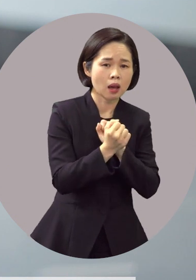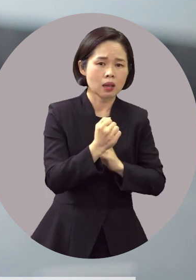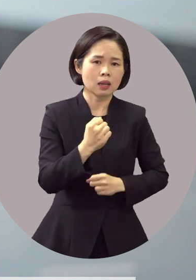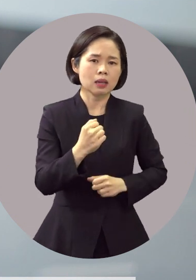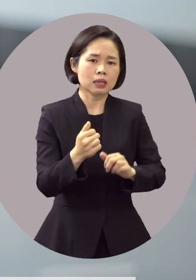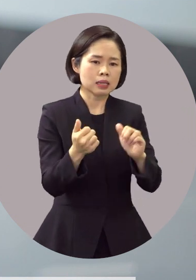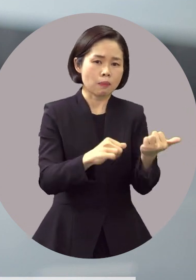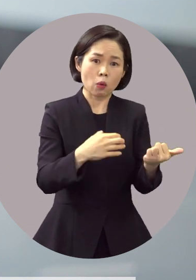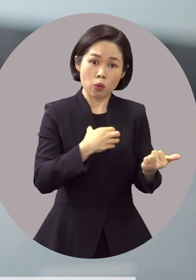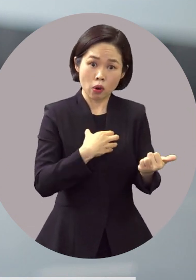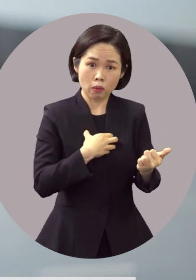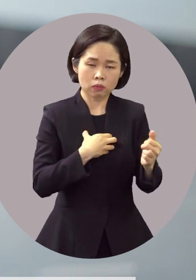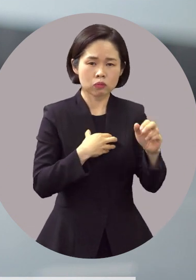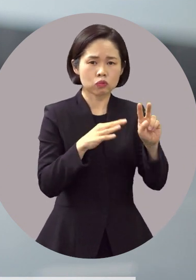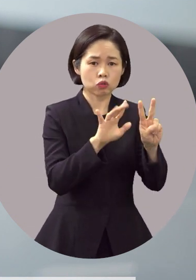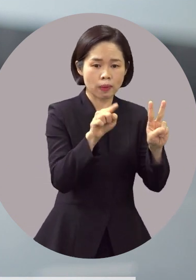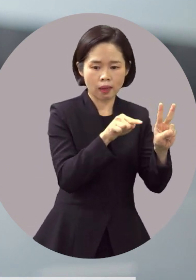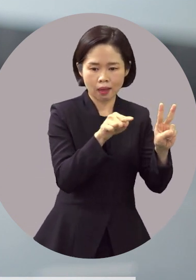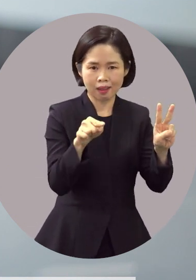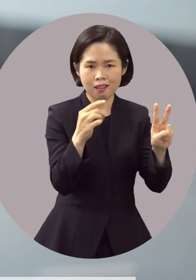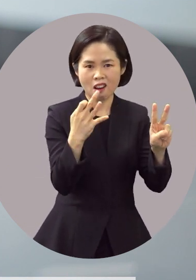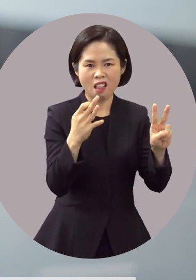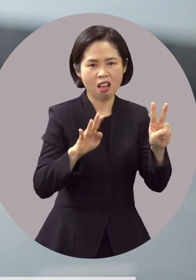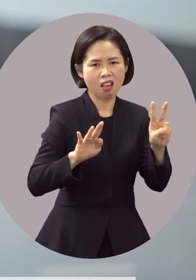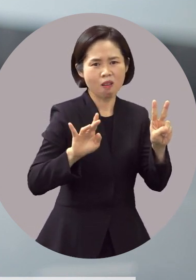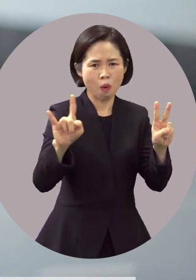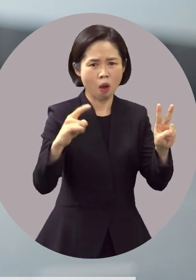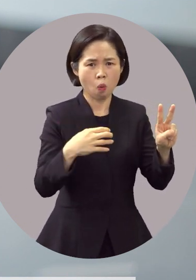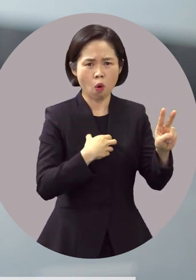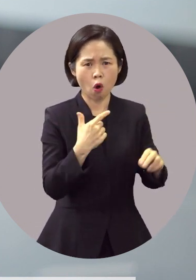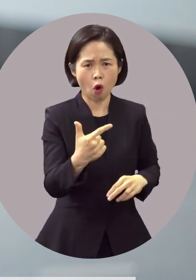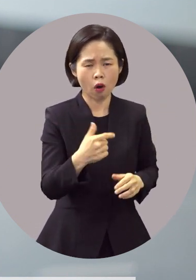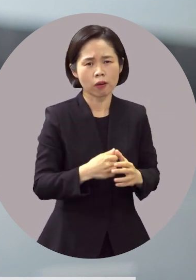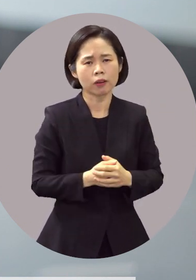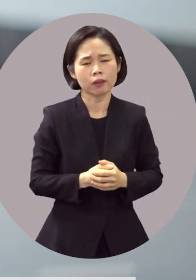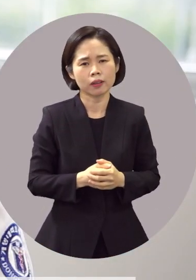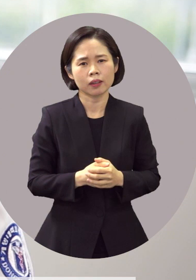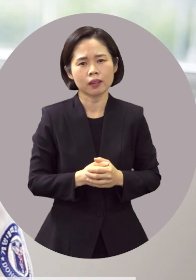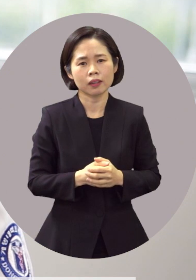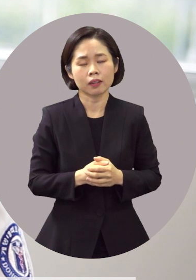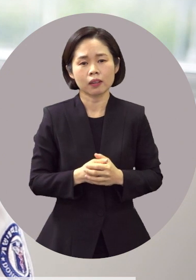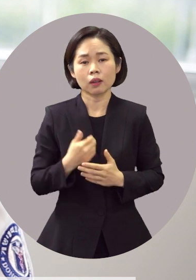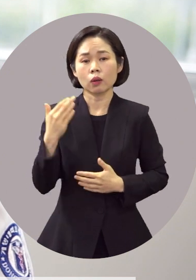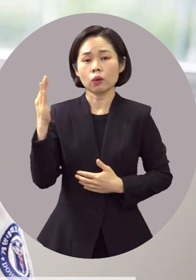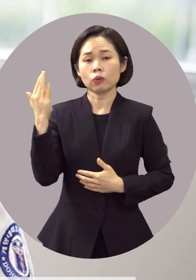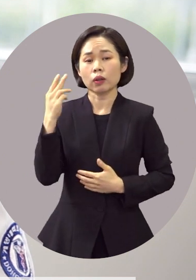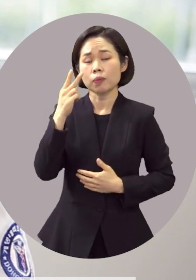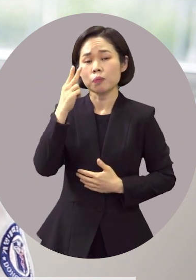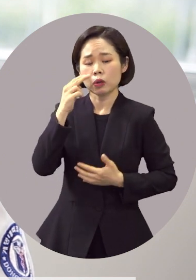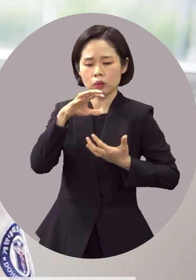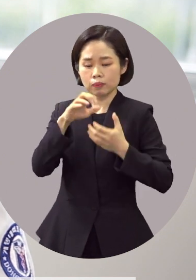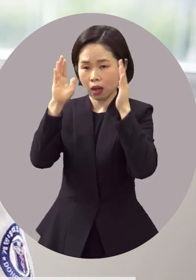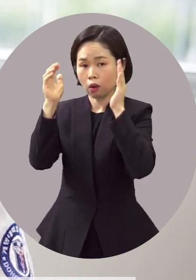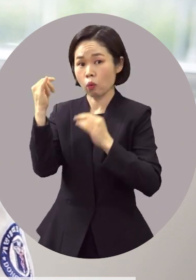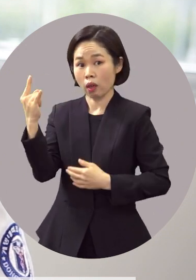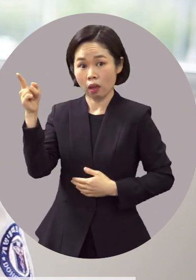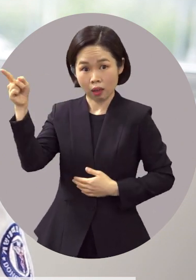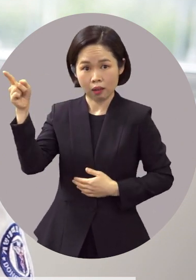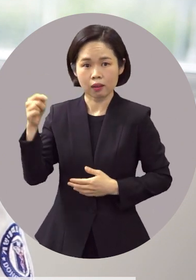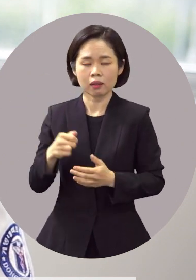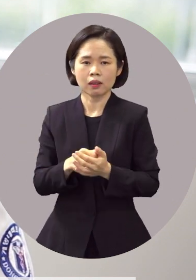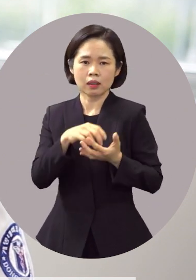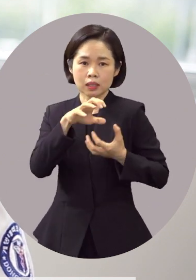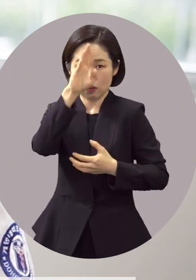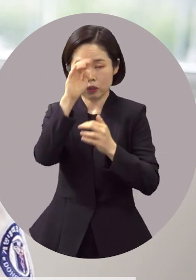감염되면 사망률이 2배에서 많게는 14배까지 상승한다고 보고되었습니다. 이 때문에 최근 미국